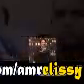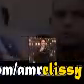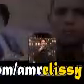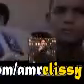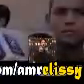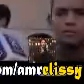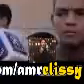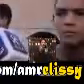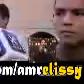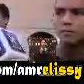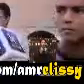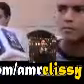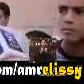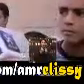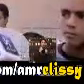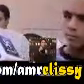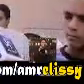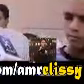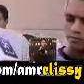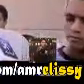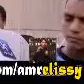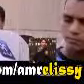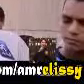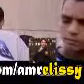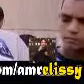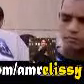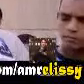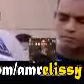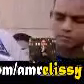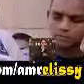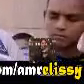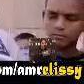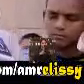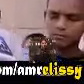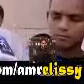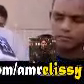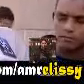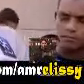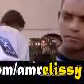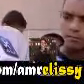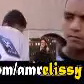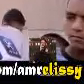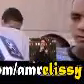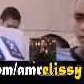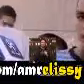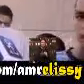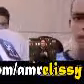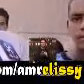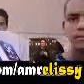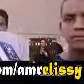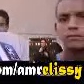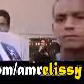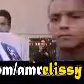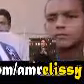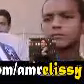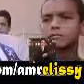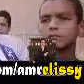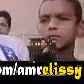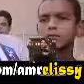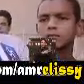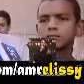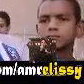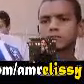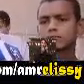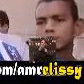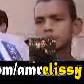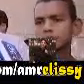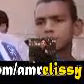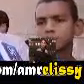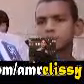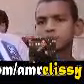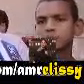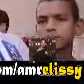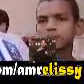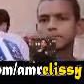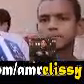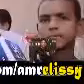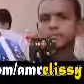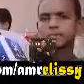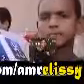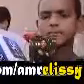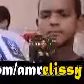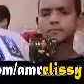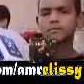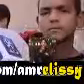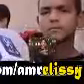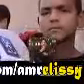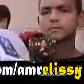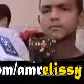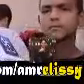عربيات بتوع المحافظه بتوع الوحده المحليه، العربيات اللي هي بتاعت الزباله ما بتجيلناش، احنا بنشيل الزباله على حسابنا.